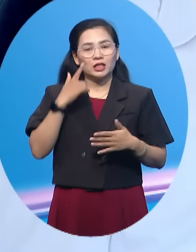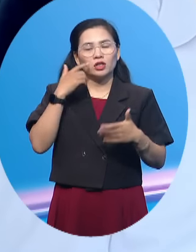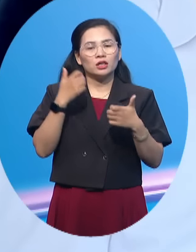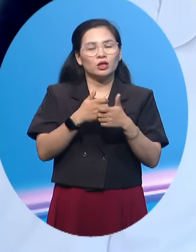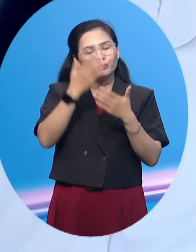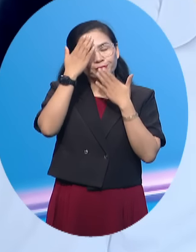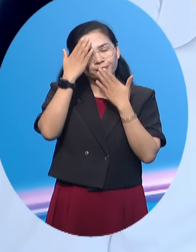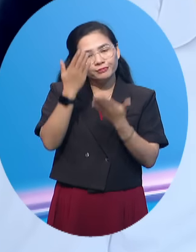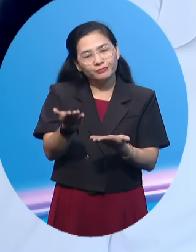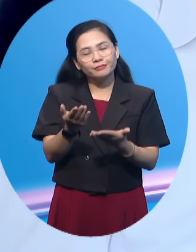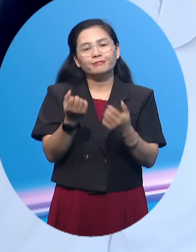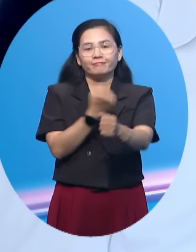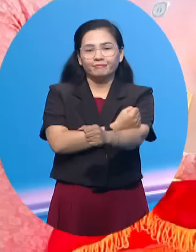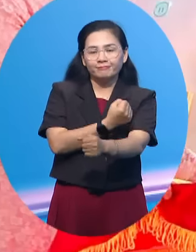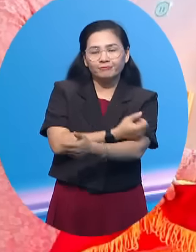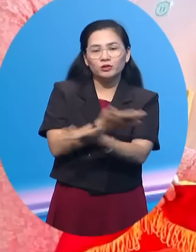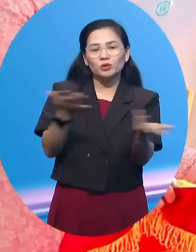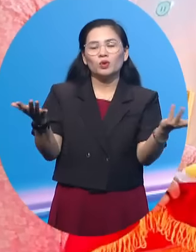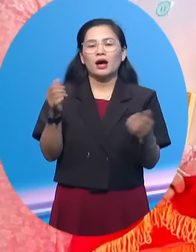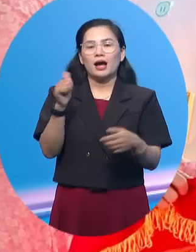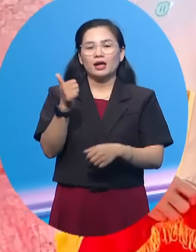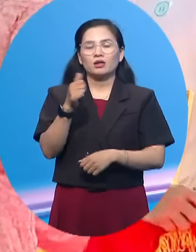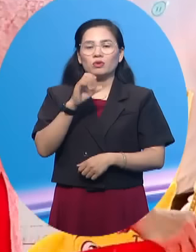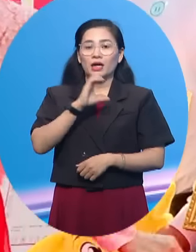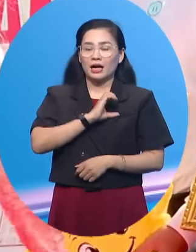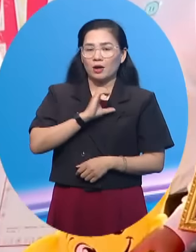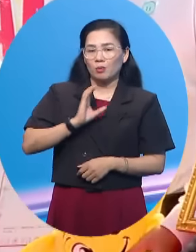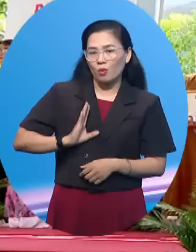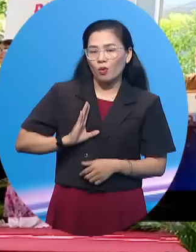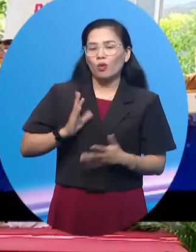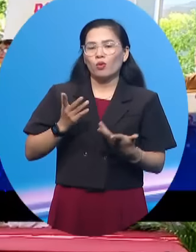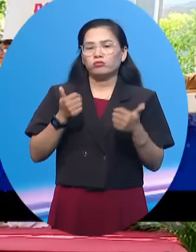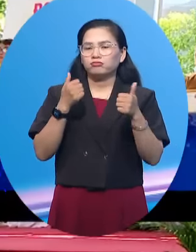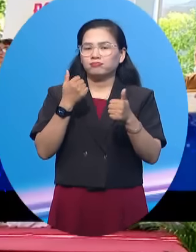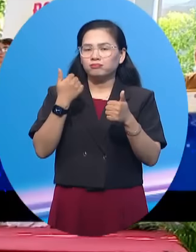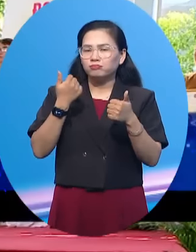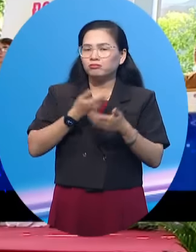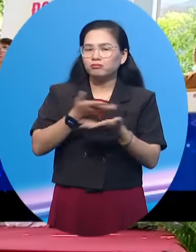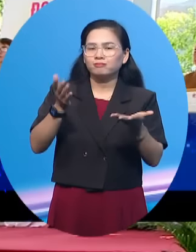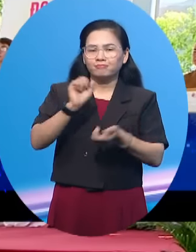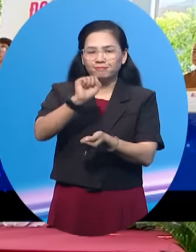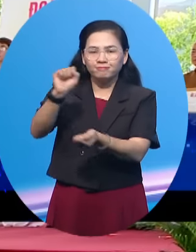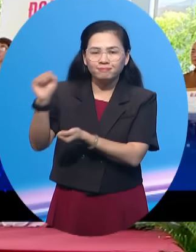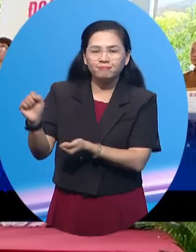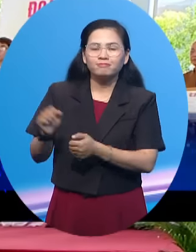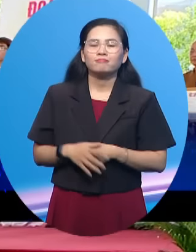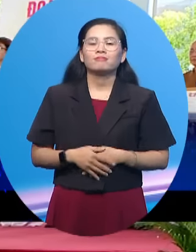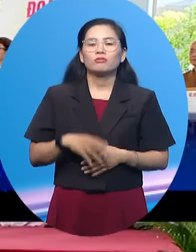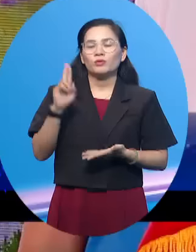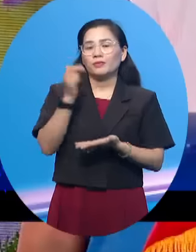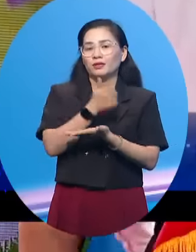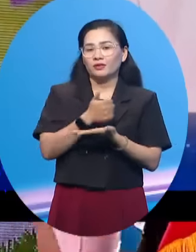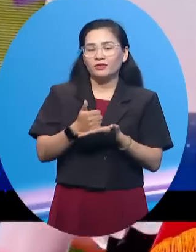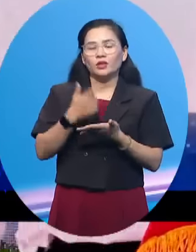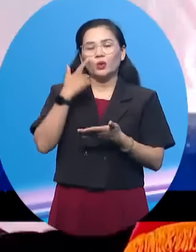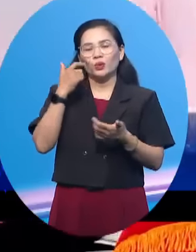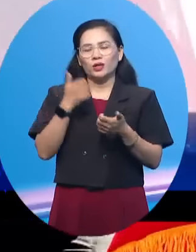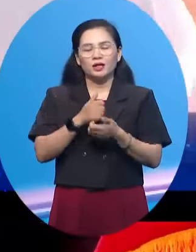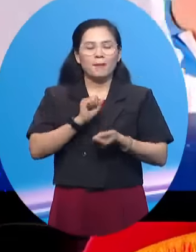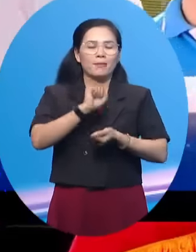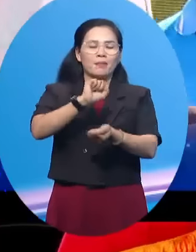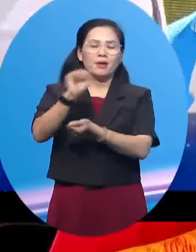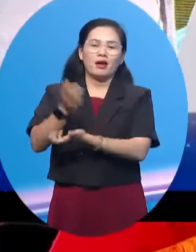ân và tôn vinh những đóng góp các đồng chí nguyên cán bộ lãnh đạo Mặt trận Tổ quốc qua các thời kỳ. Ủy ban Mặt trận Tổ quốc thành phố Hồ Chí Minh và thành phố Thủ Đức trao